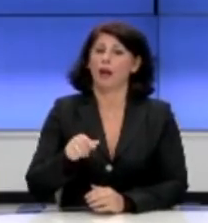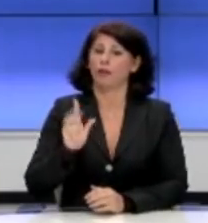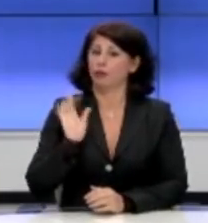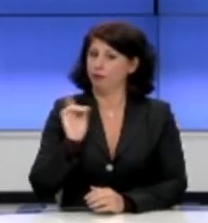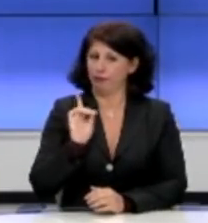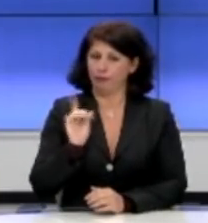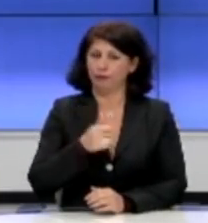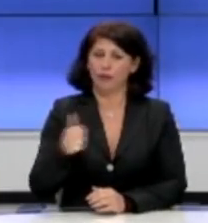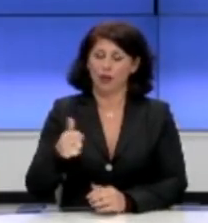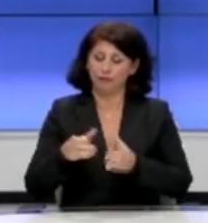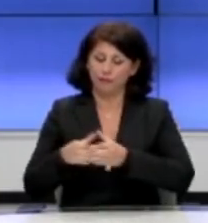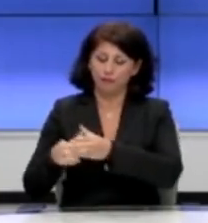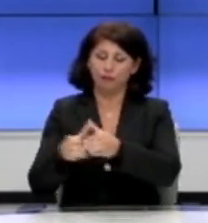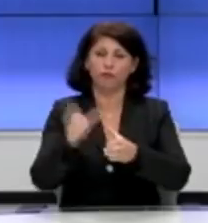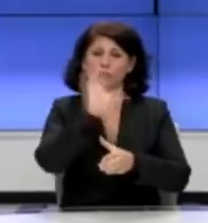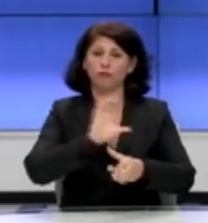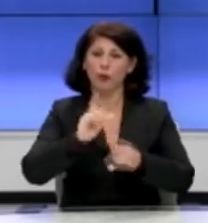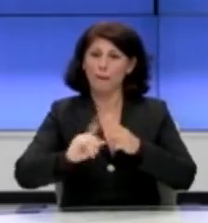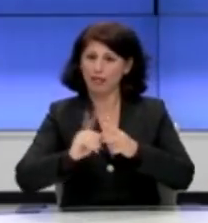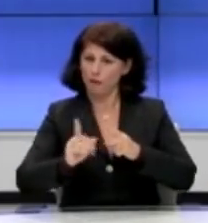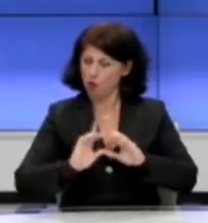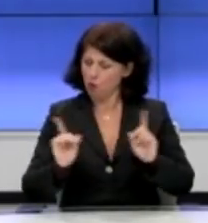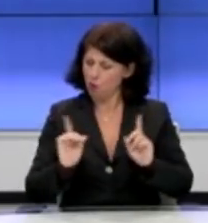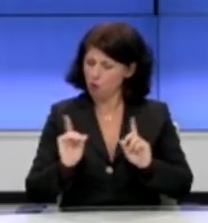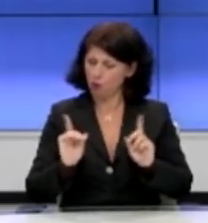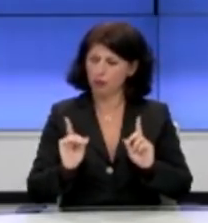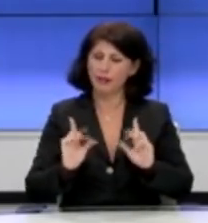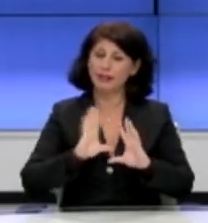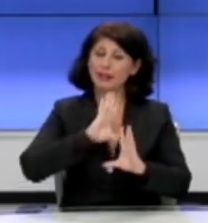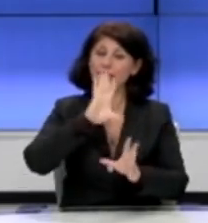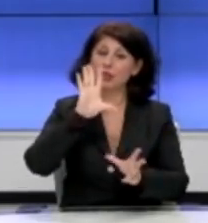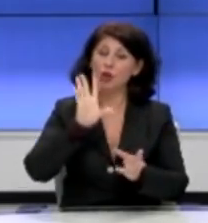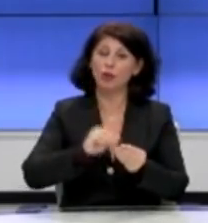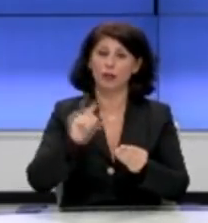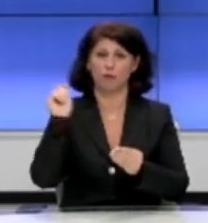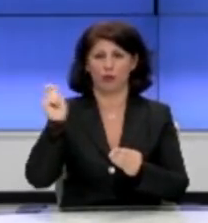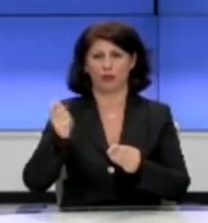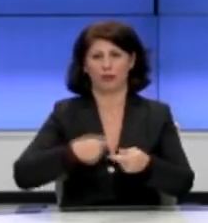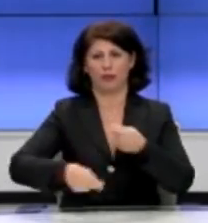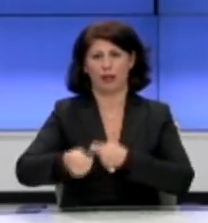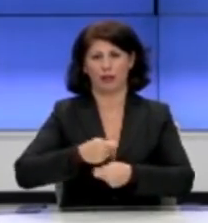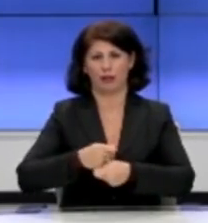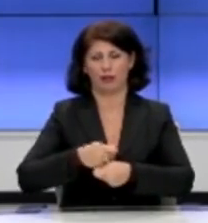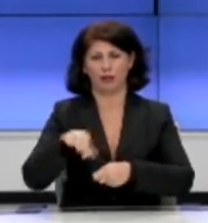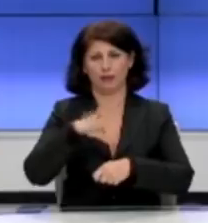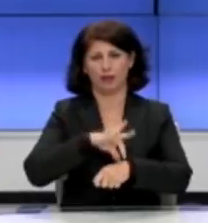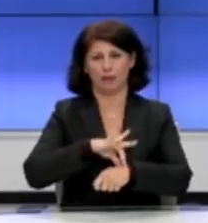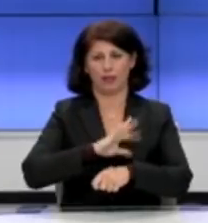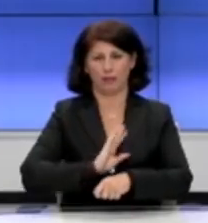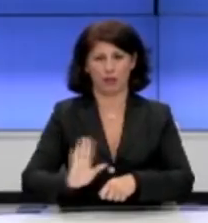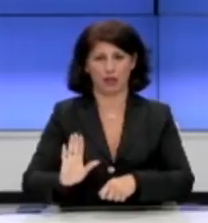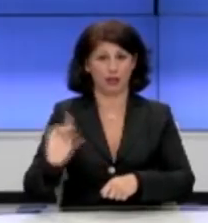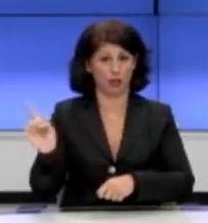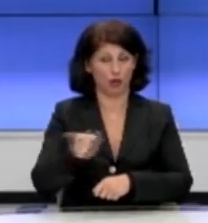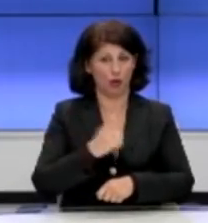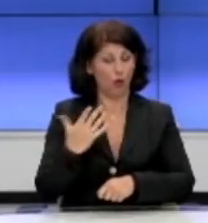αφορά μόνο τους κλάδους του τουρισμού και των μεταφορών, αλλά τη συνολική πολιτική διαχείριση της πανδημίας. Γιατί όλοι